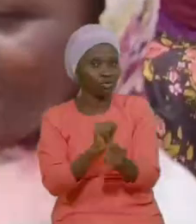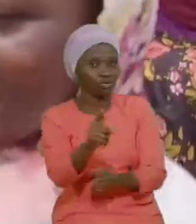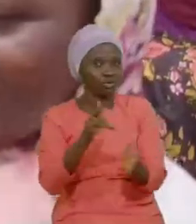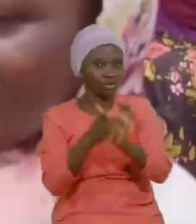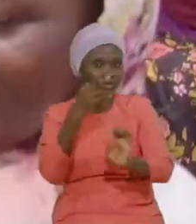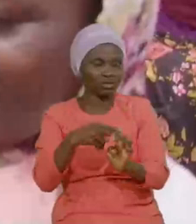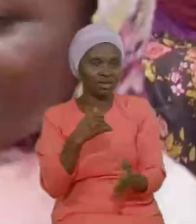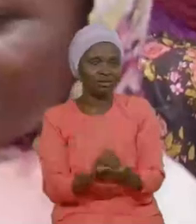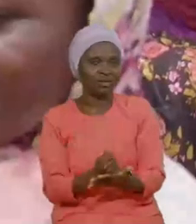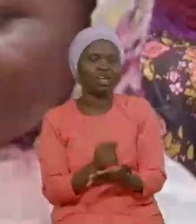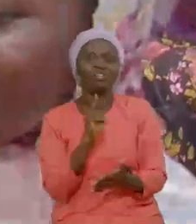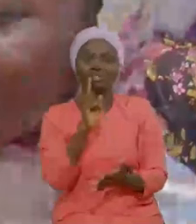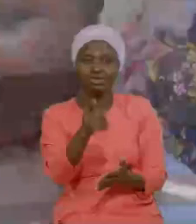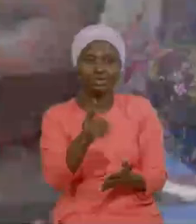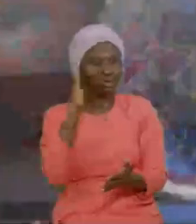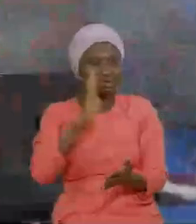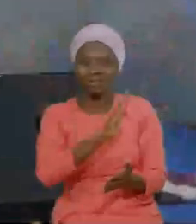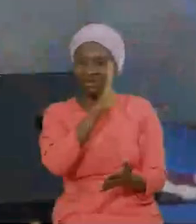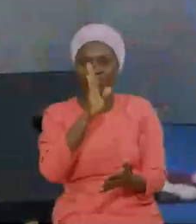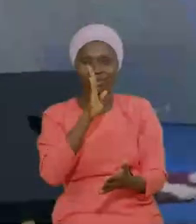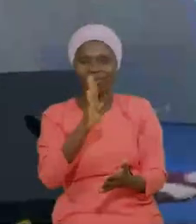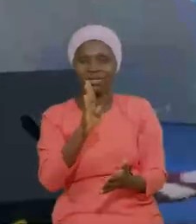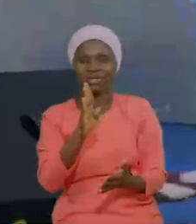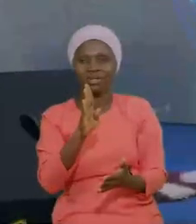Partout tu vas tourner, la gloire tournera aussi avec toi.